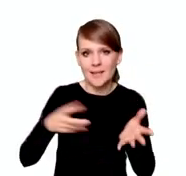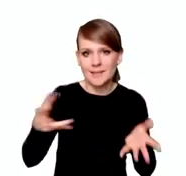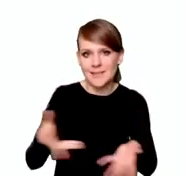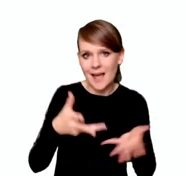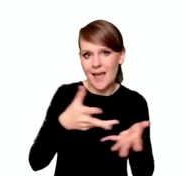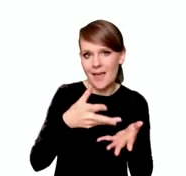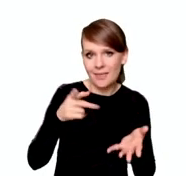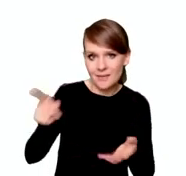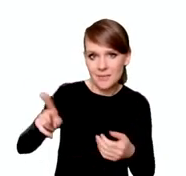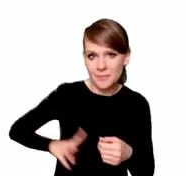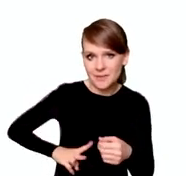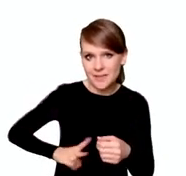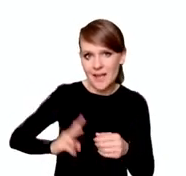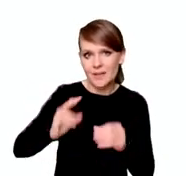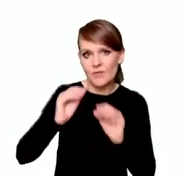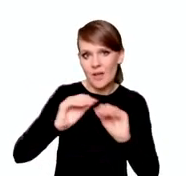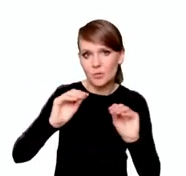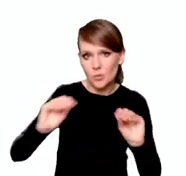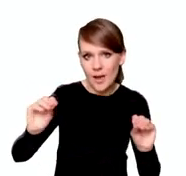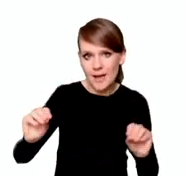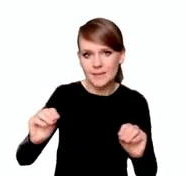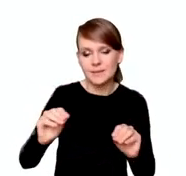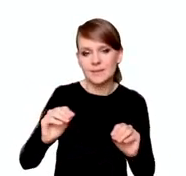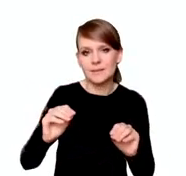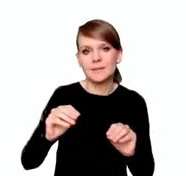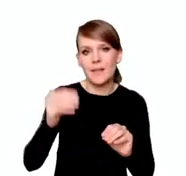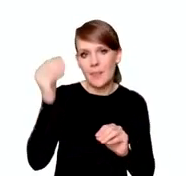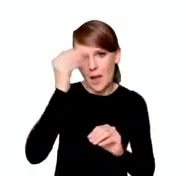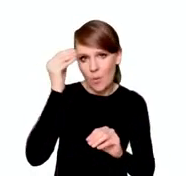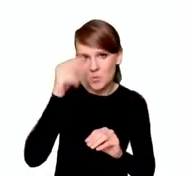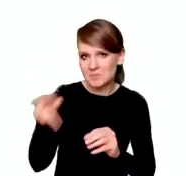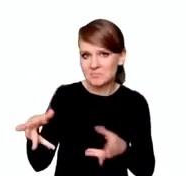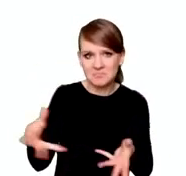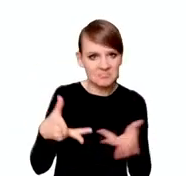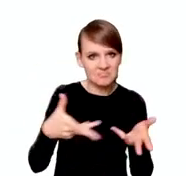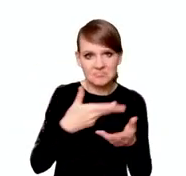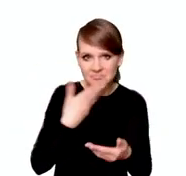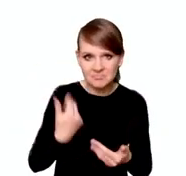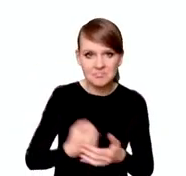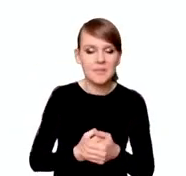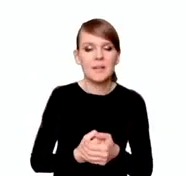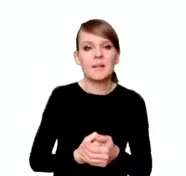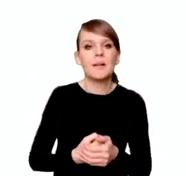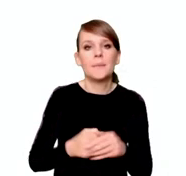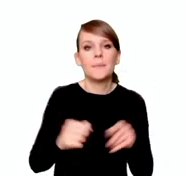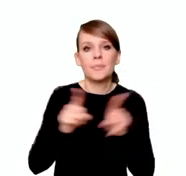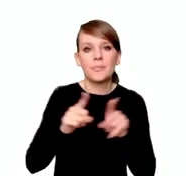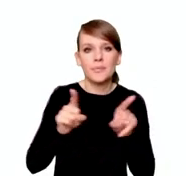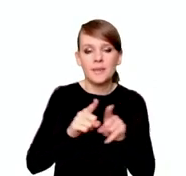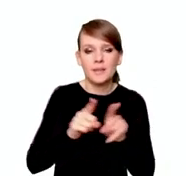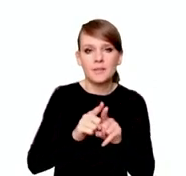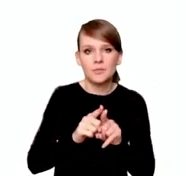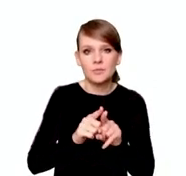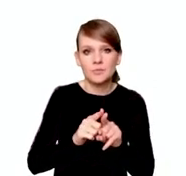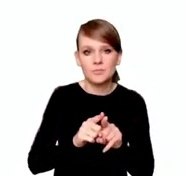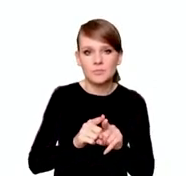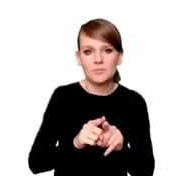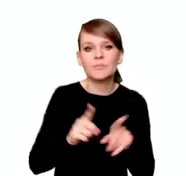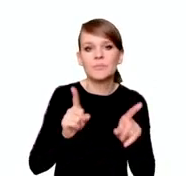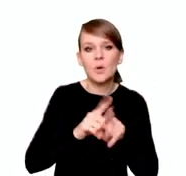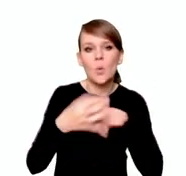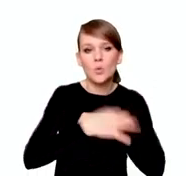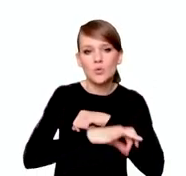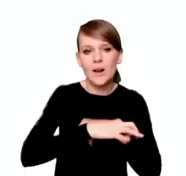Ministerstwa Edukacji i Nauki, brak struktur w ramach